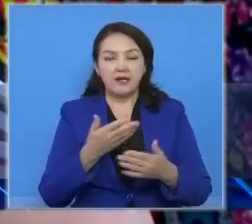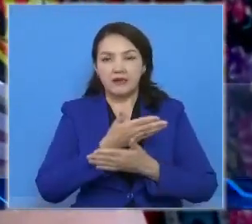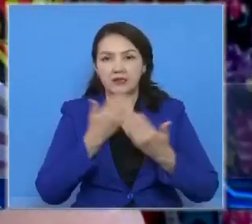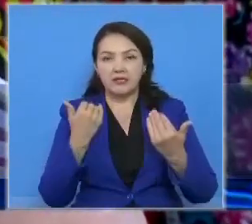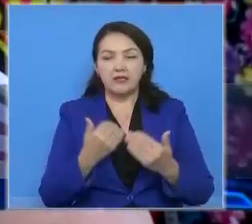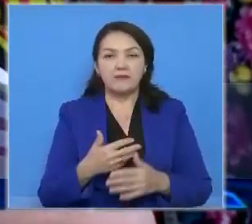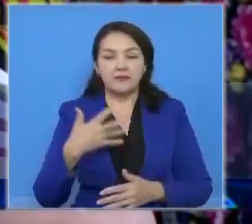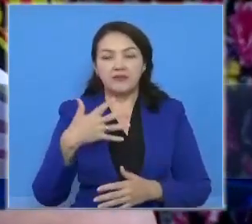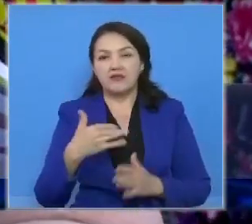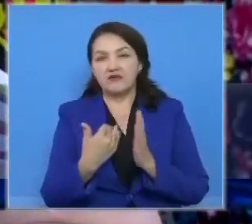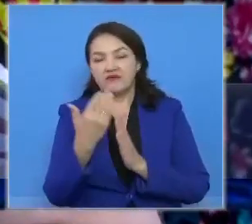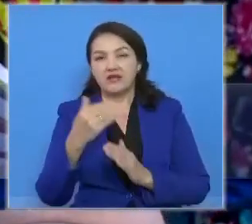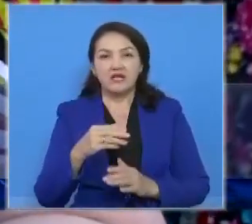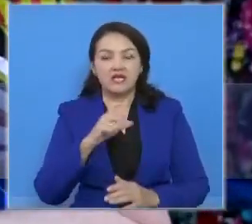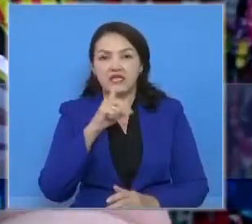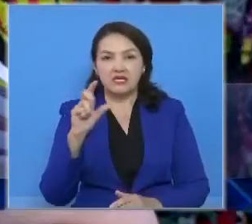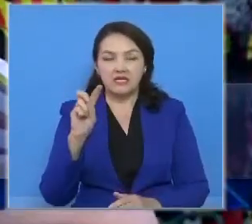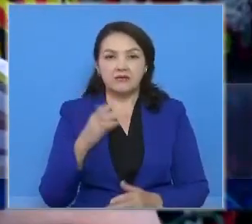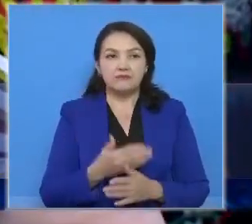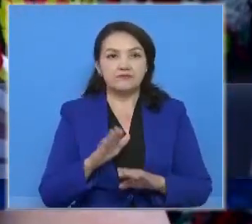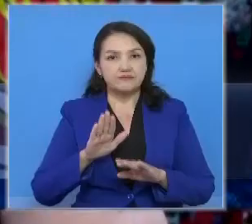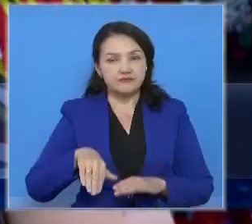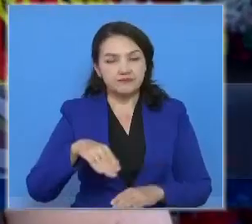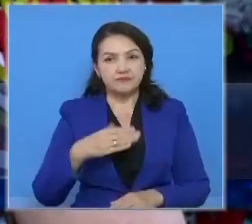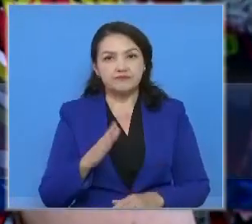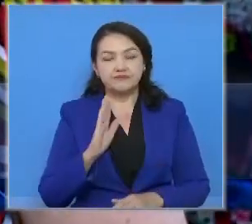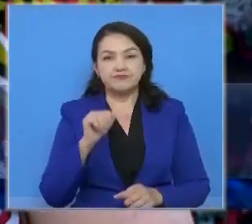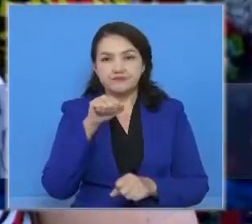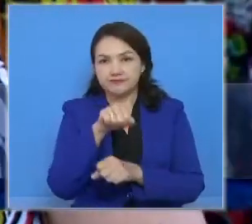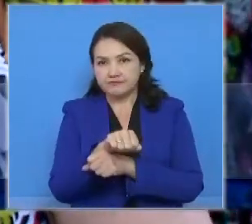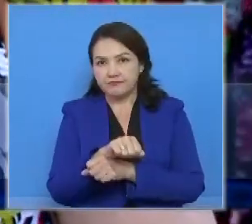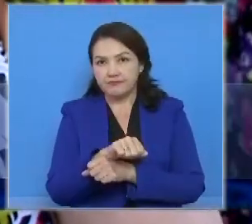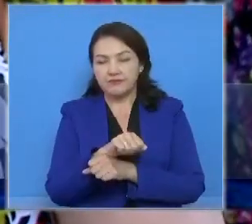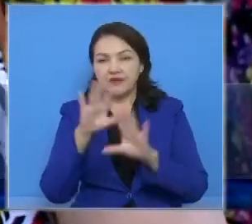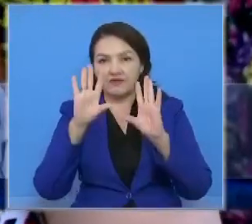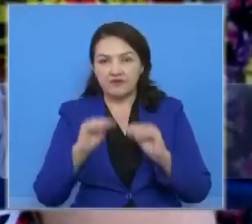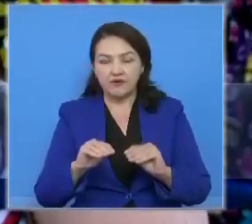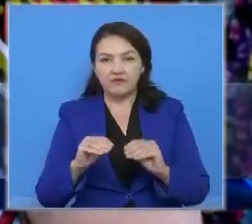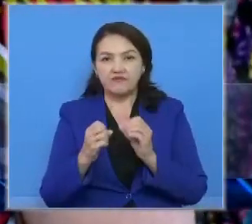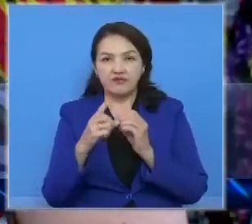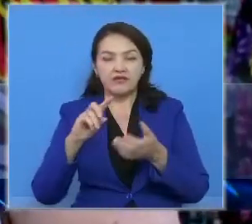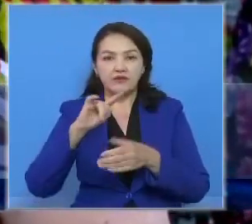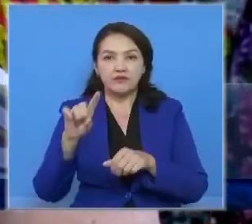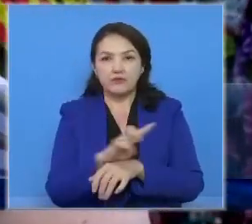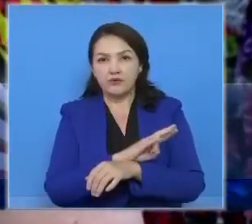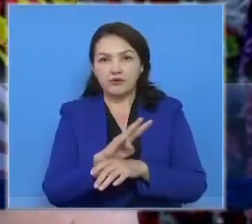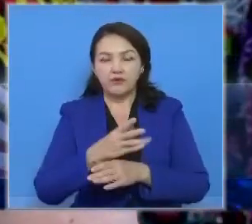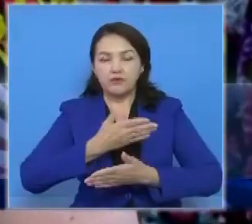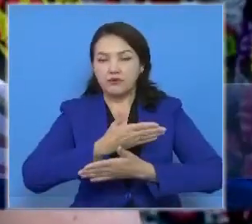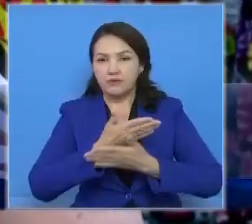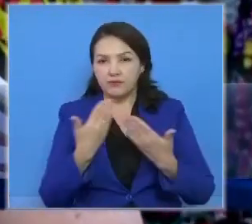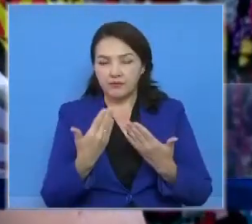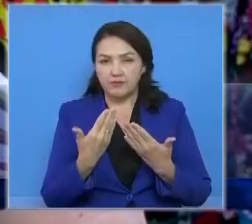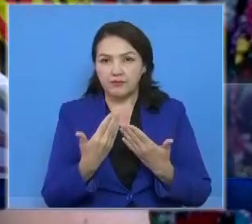на верхний этаж. Мы говорим, это потом они сказали, будем выключать в 11 часов ночи. Но у нас не выключают в